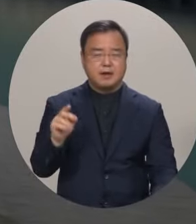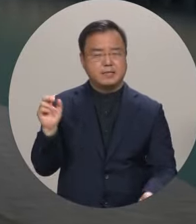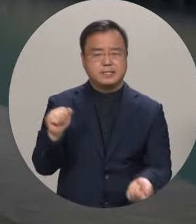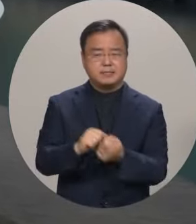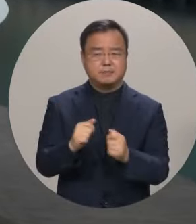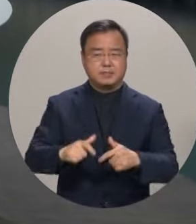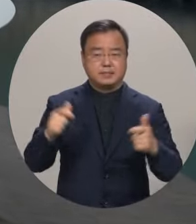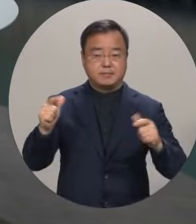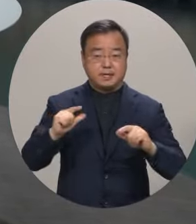않기를 바라겠습니다